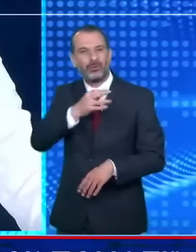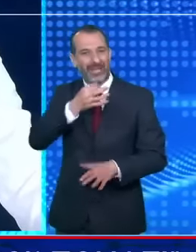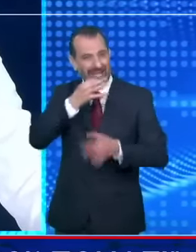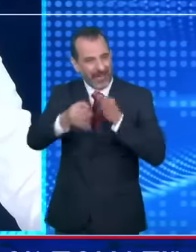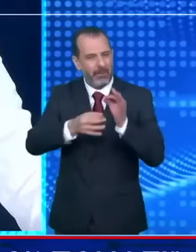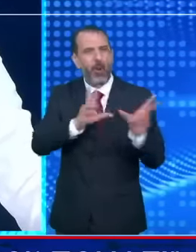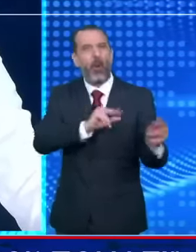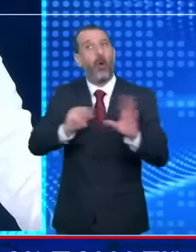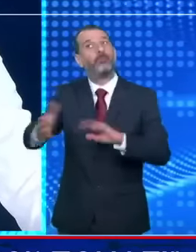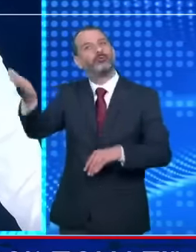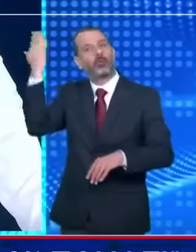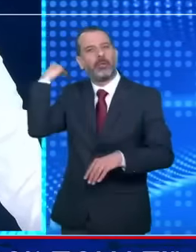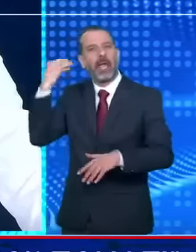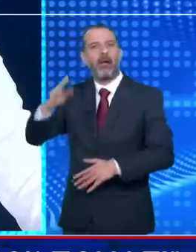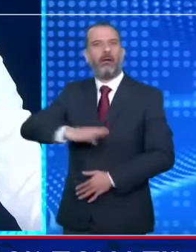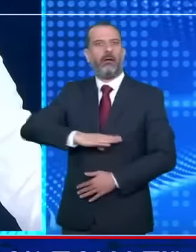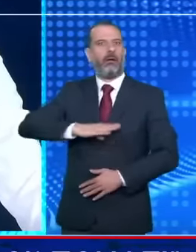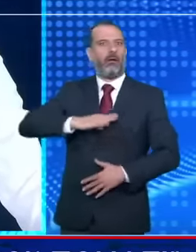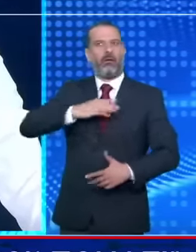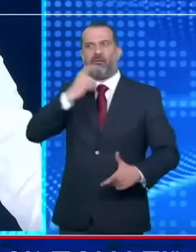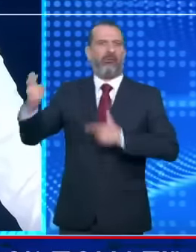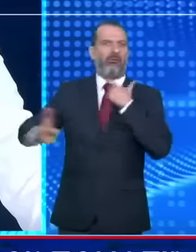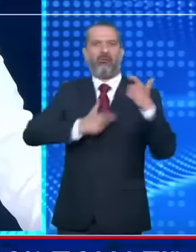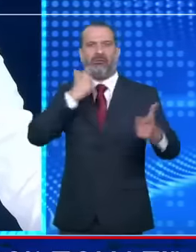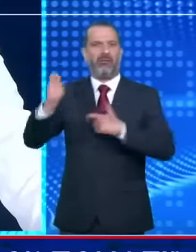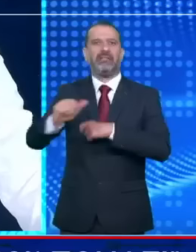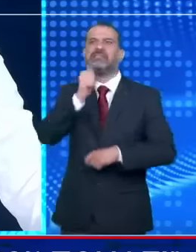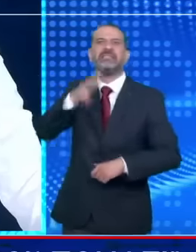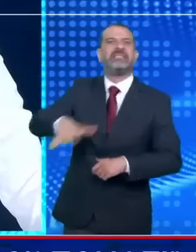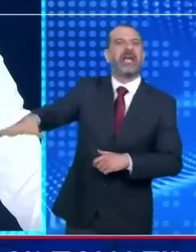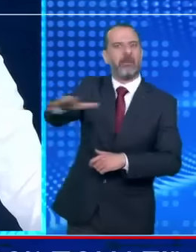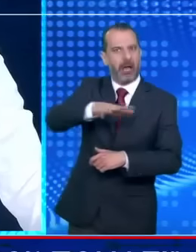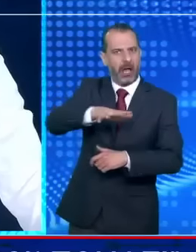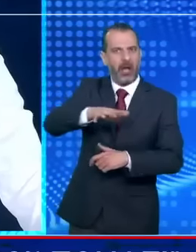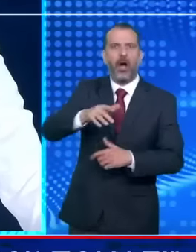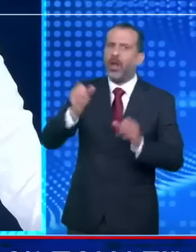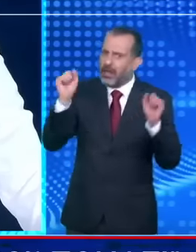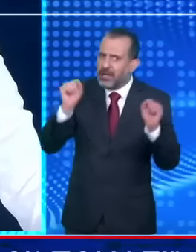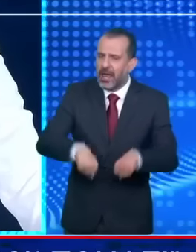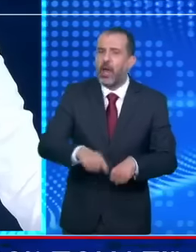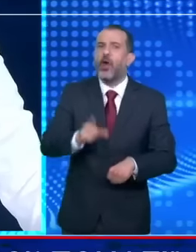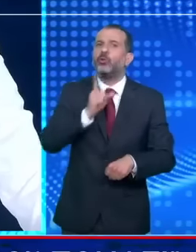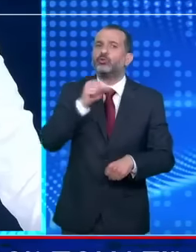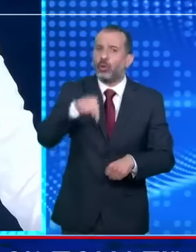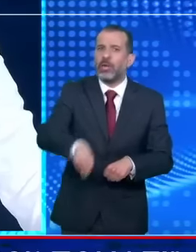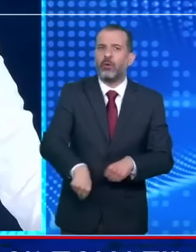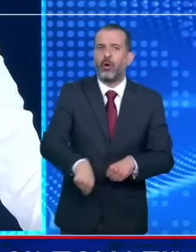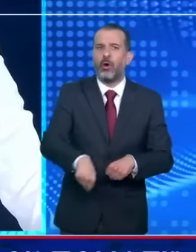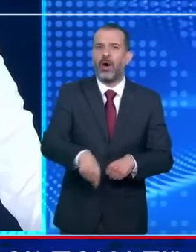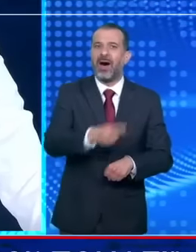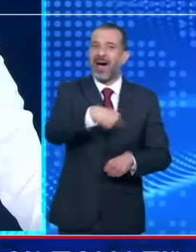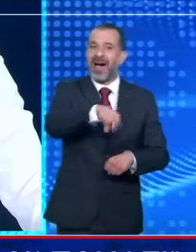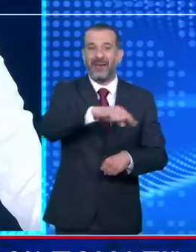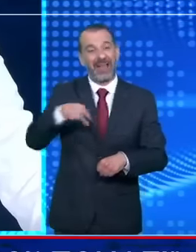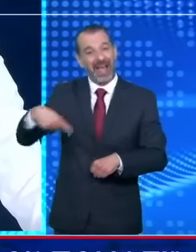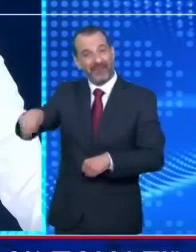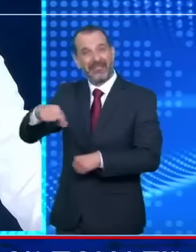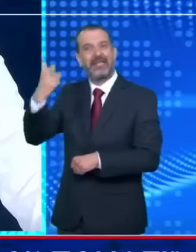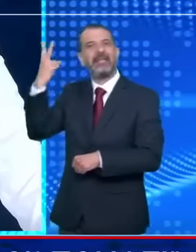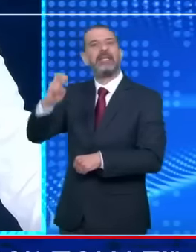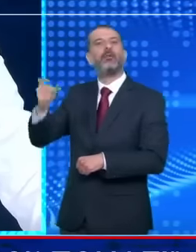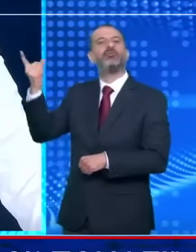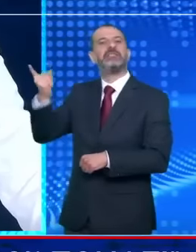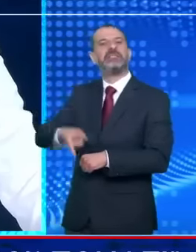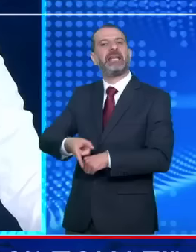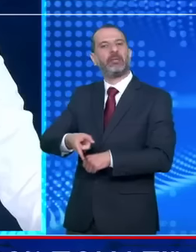είναι αγανακτισμένος. Και αυτό το 20% το οποίο ευημερεί δεν είναι υπερήφανο που η Ευρώπη